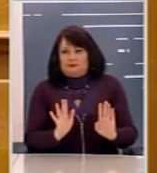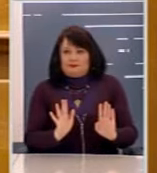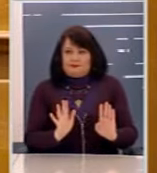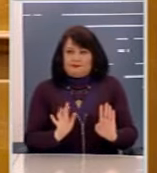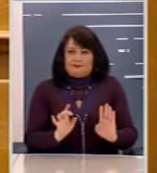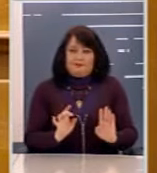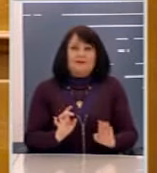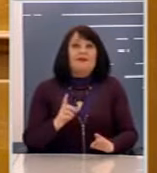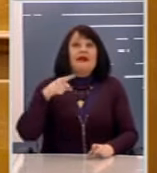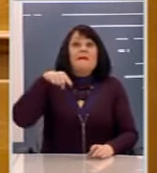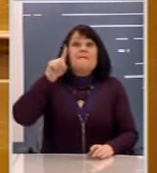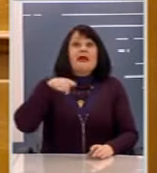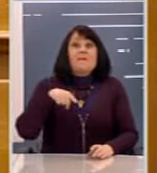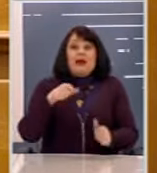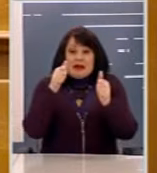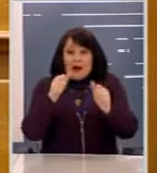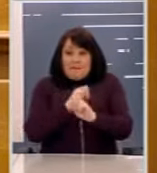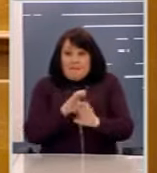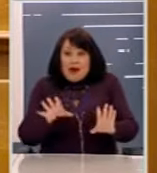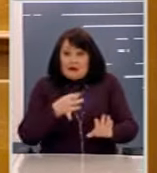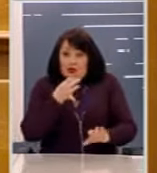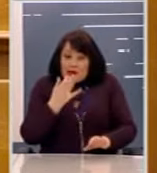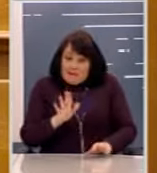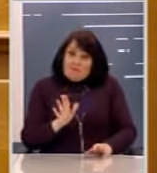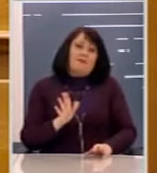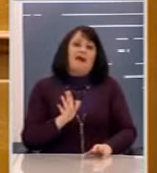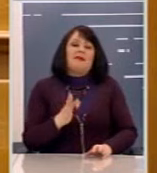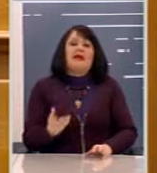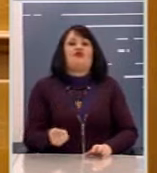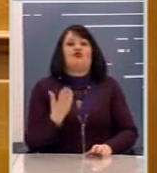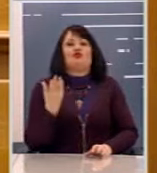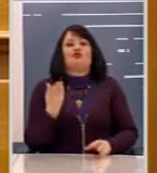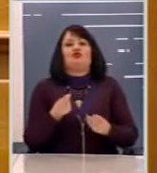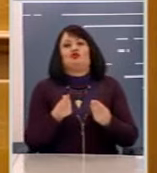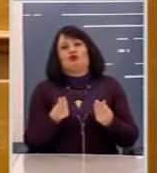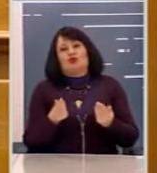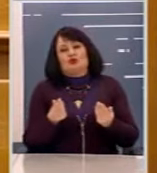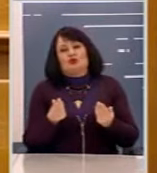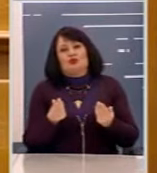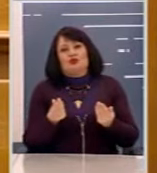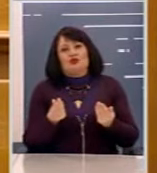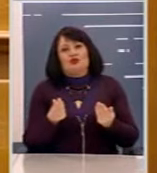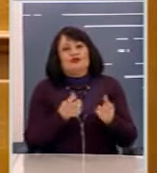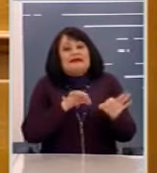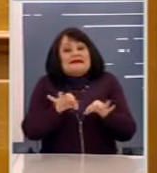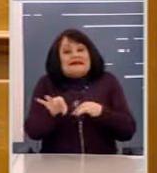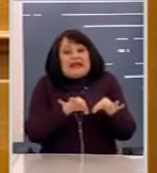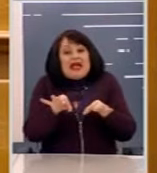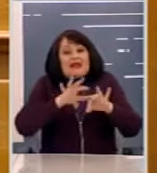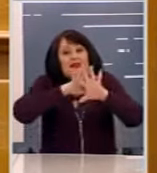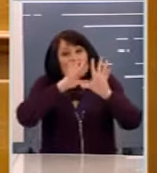Μία μέρα μετά την ανακοίνωση ενός νέου συγκροτημένου σχεδίου,